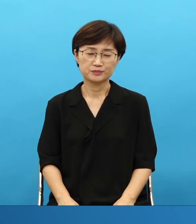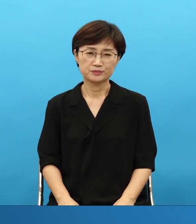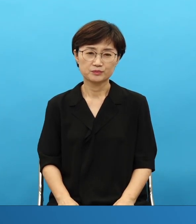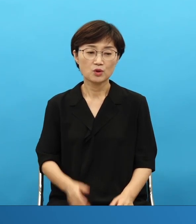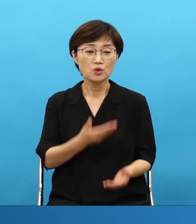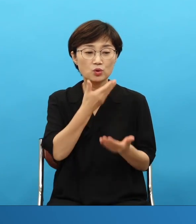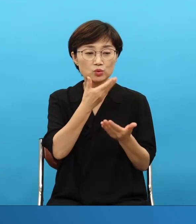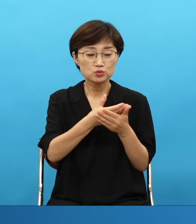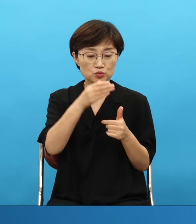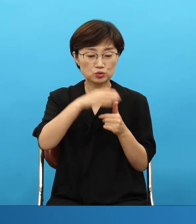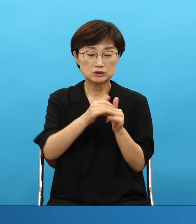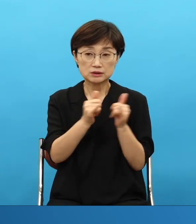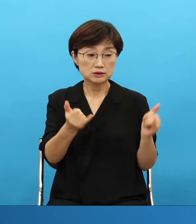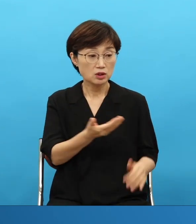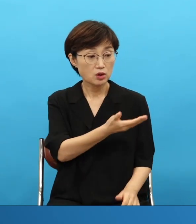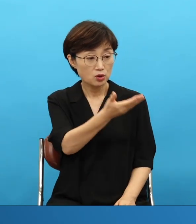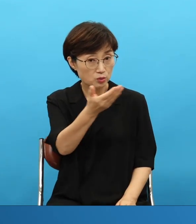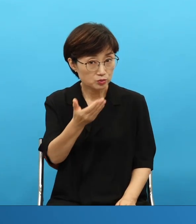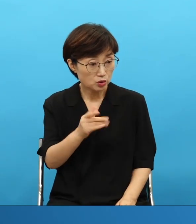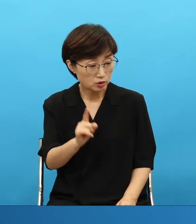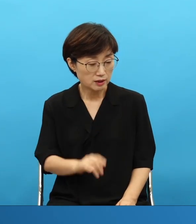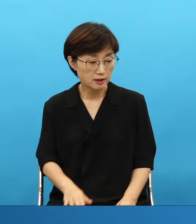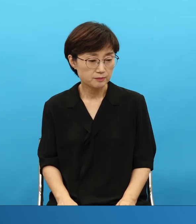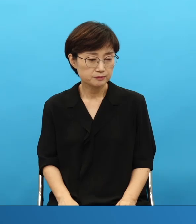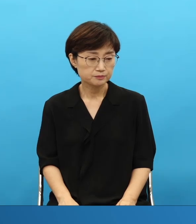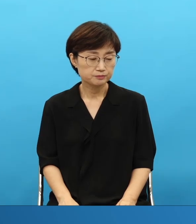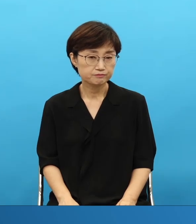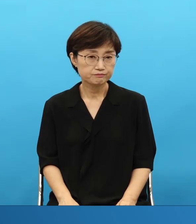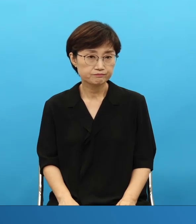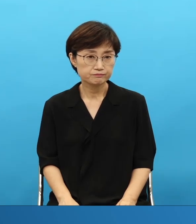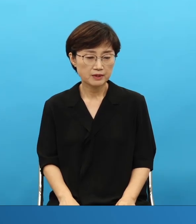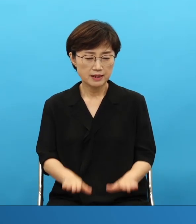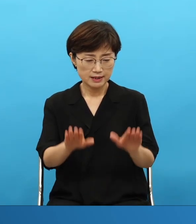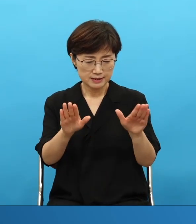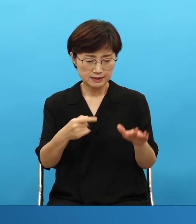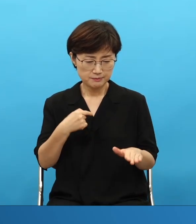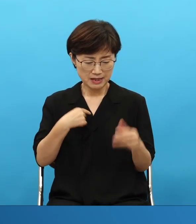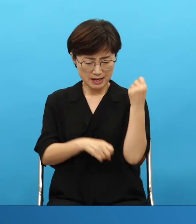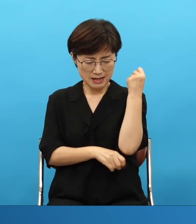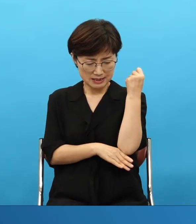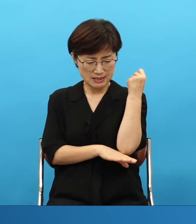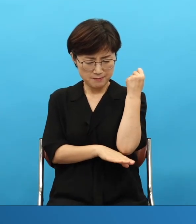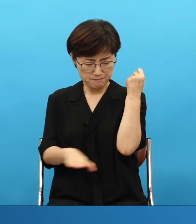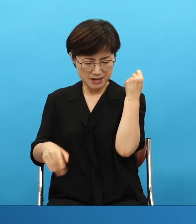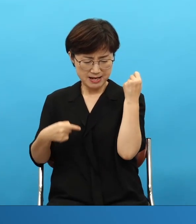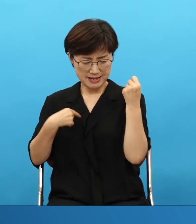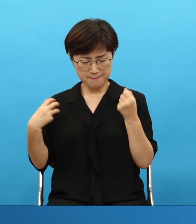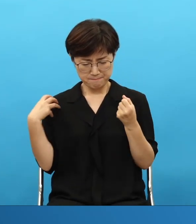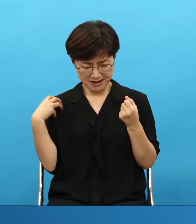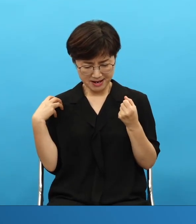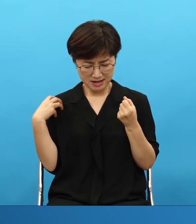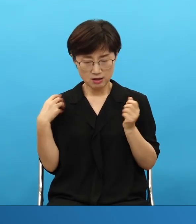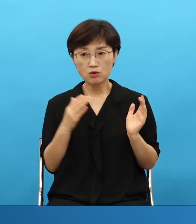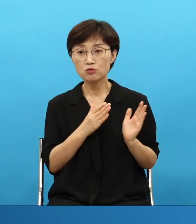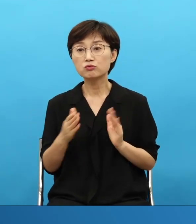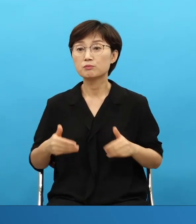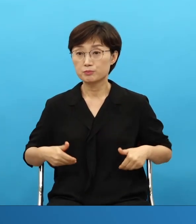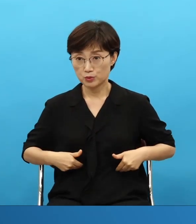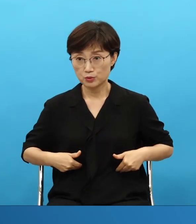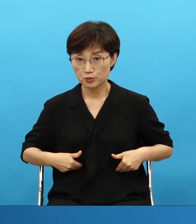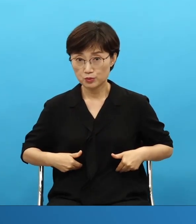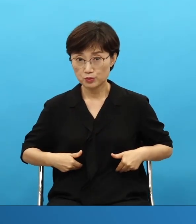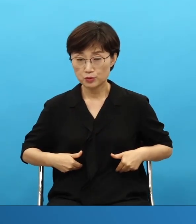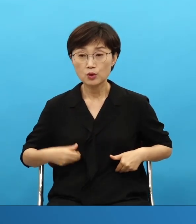중직자들은 여기 조금 발판을 놓아야 되고요. And the church officers must lay the platform for that. 또